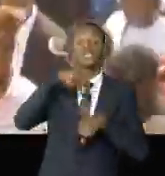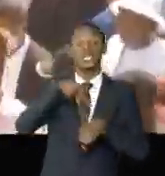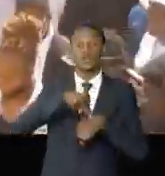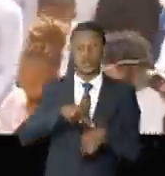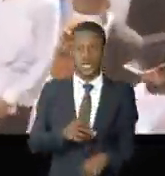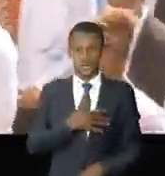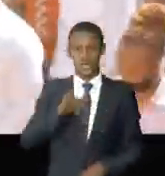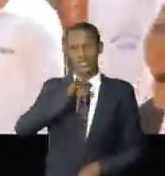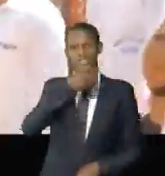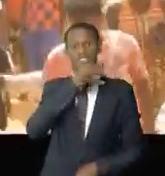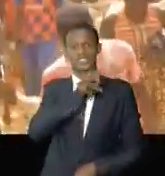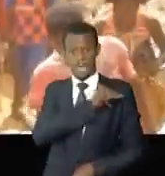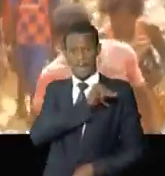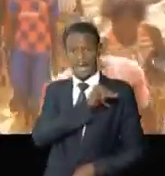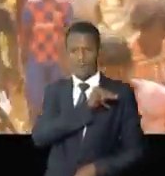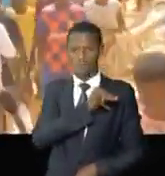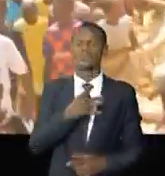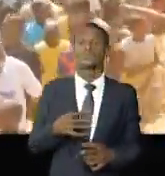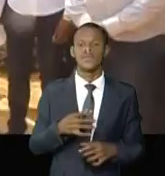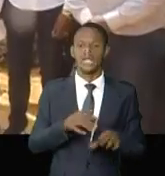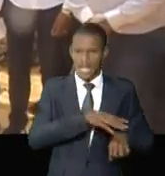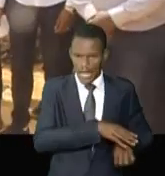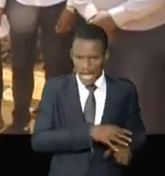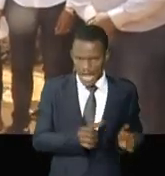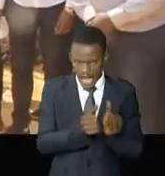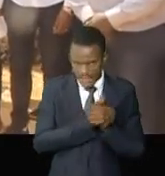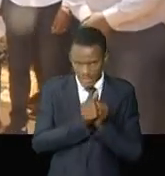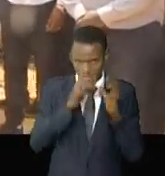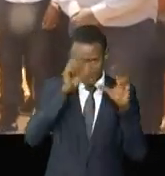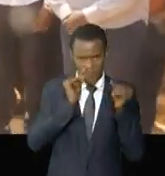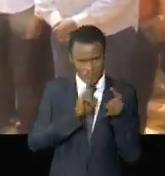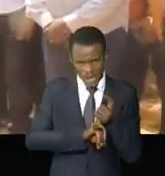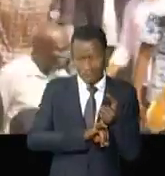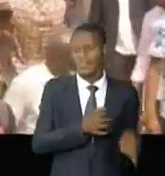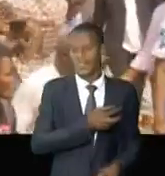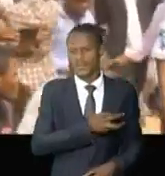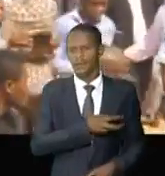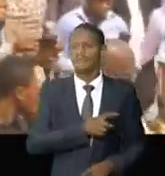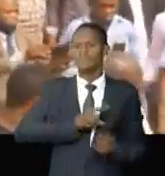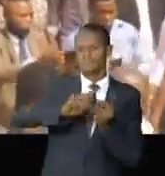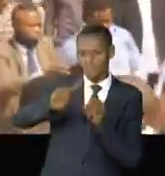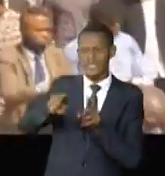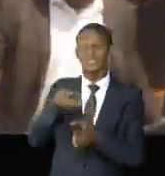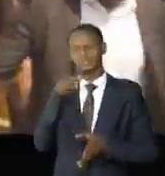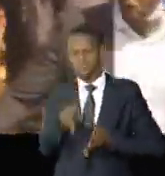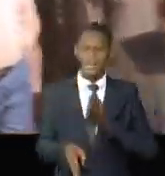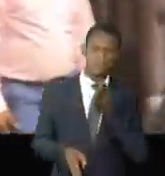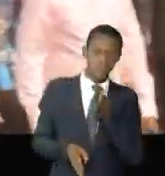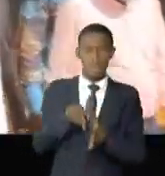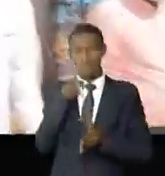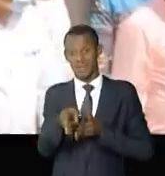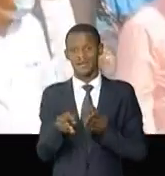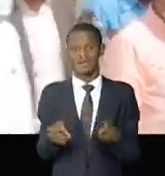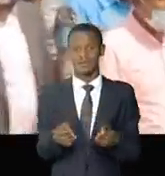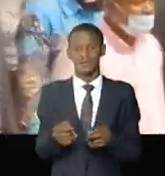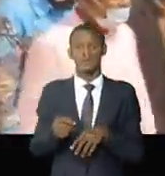population, Jean-Marc Kabound Akabound, qui accompagnait son épouse, s'est vu obligé par la population de faire une marche à pied sous un soleil